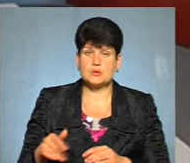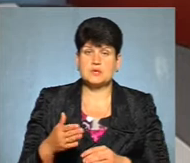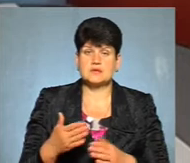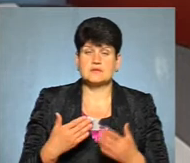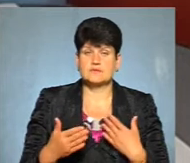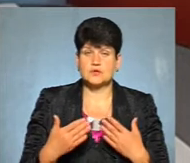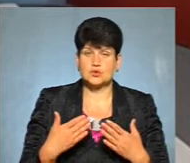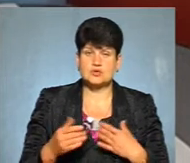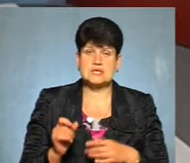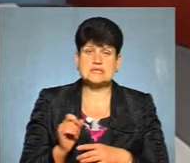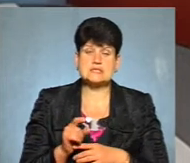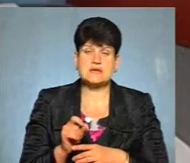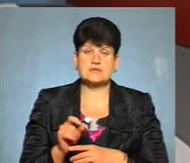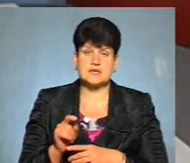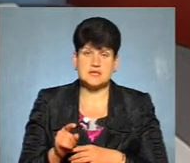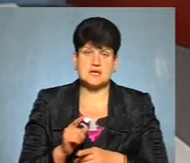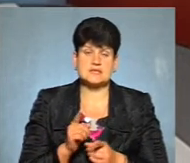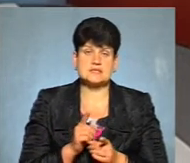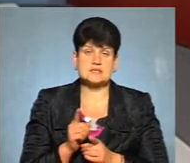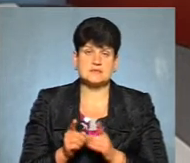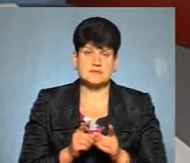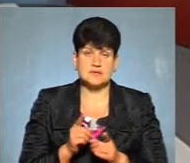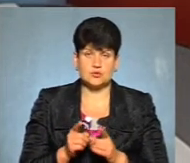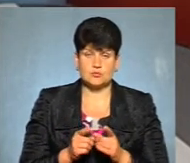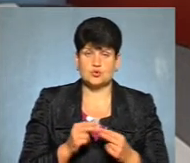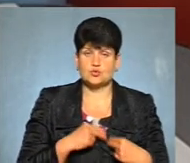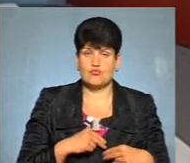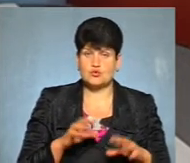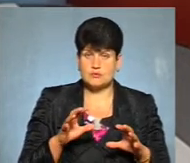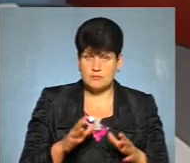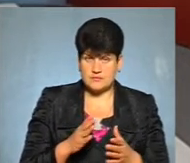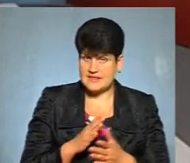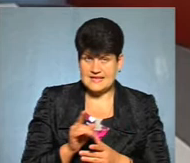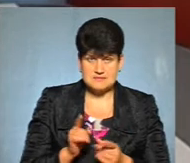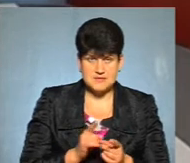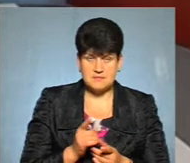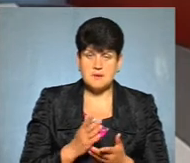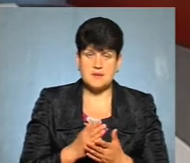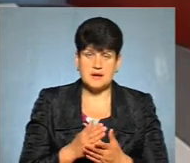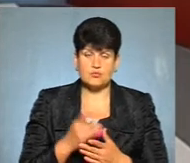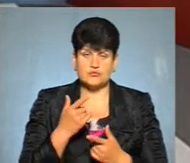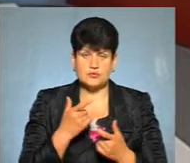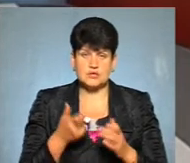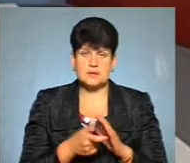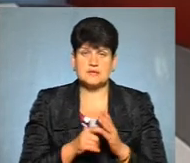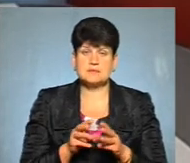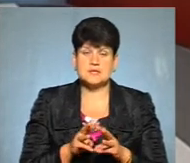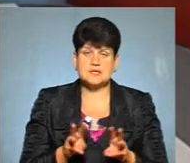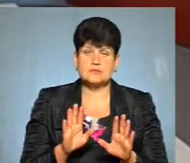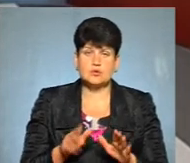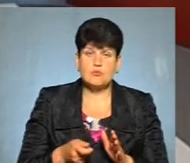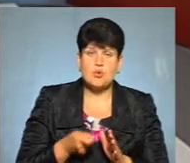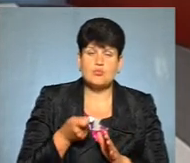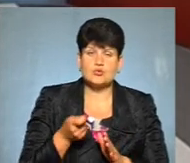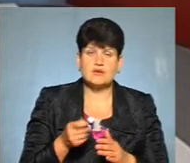з приводу модернізації трудового законодавства не змінилося. Ми маємо інформацію, що надалі Кабінет міністрів буде пропонувати Верховній